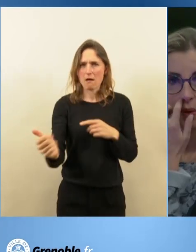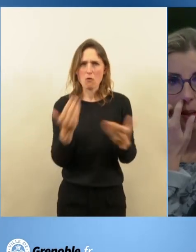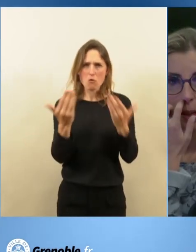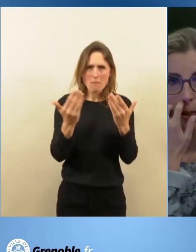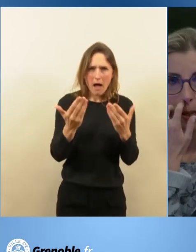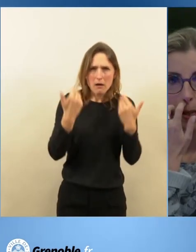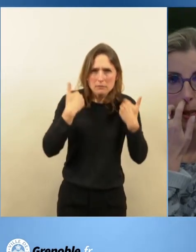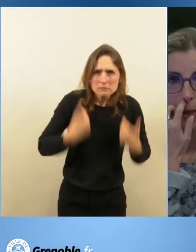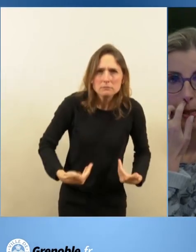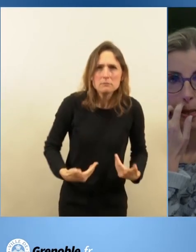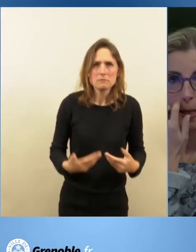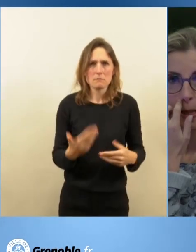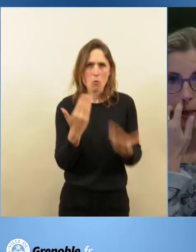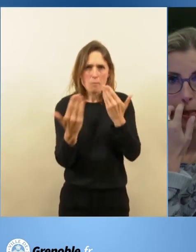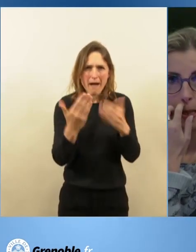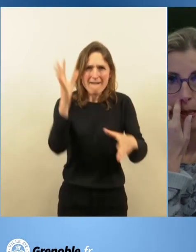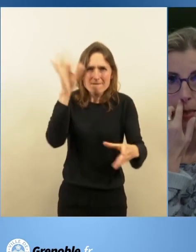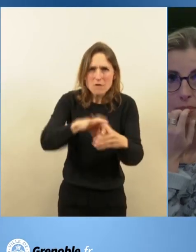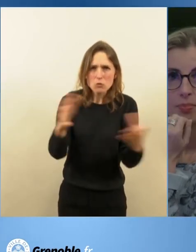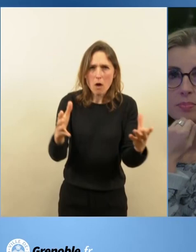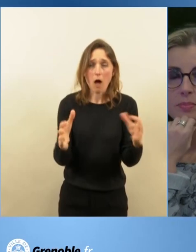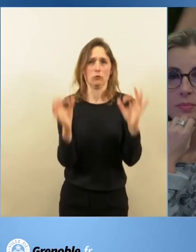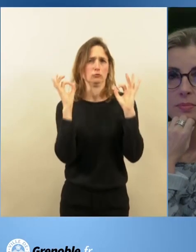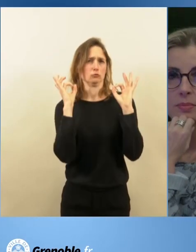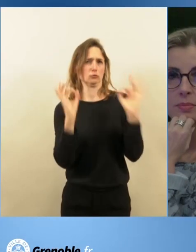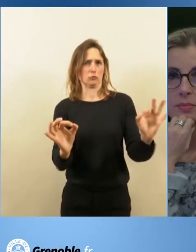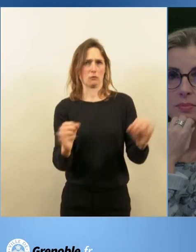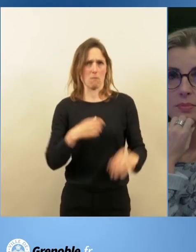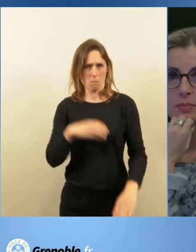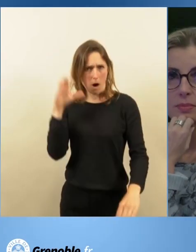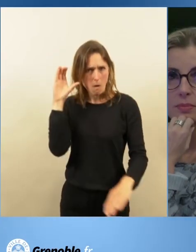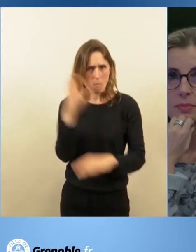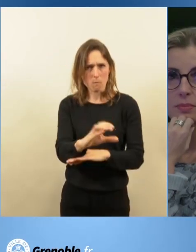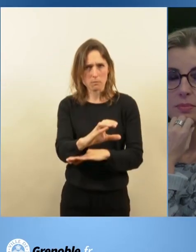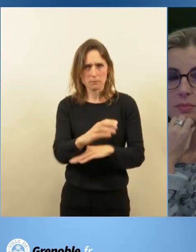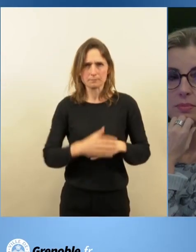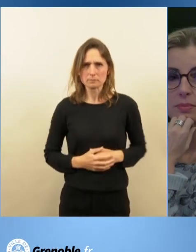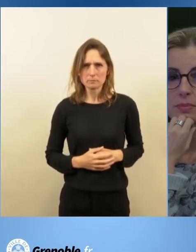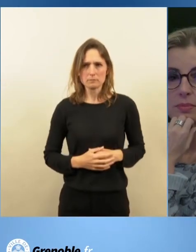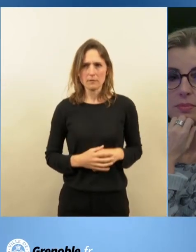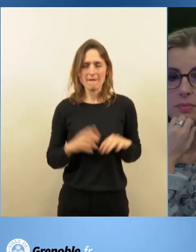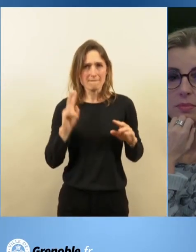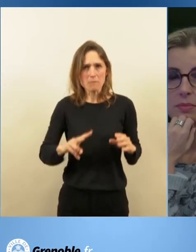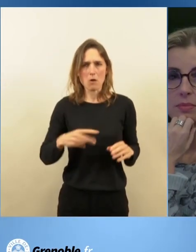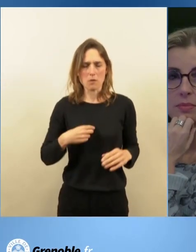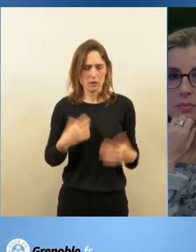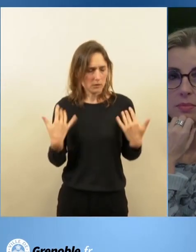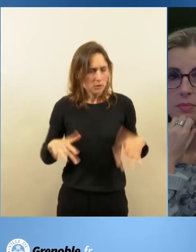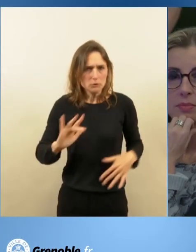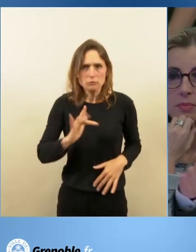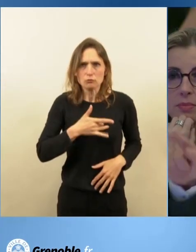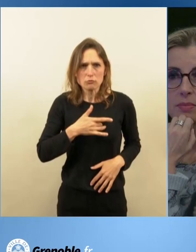rapport à ce que vous avez voté effectivement je suis très ému de voir que des élus